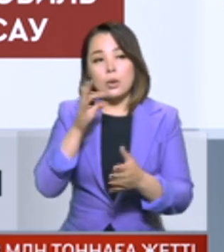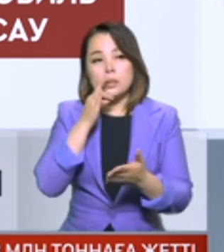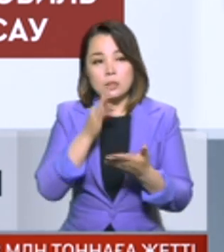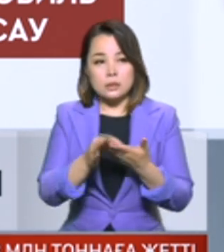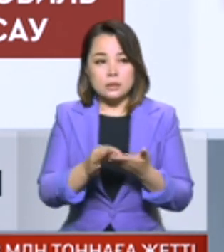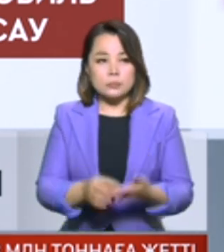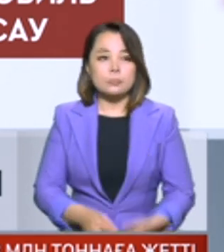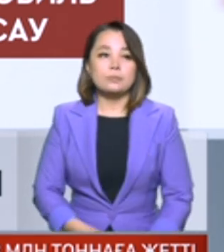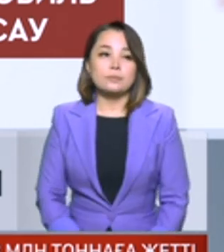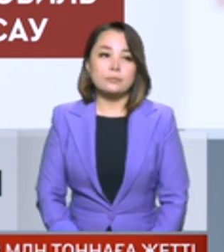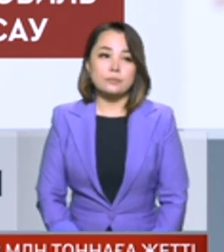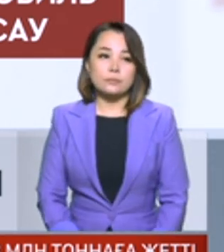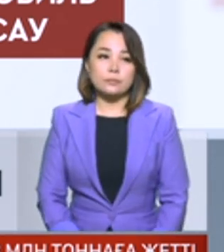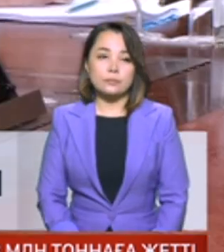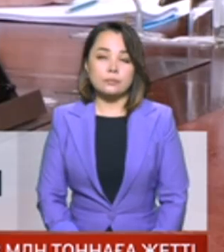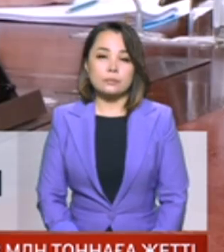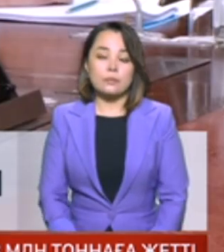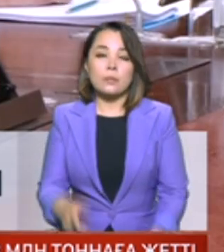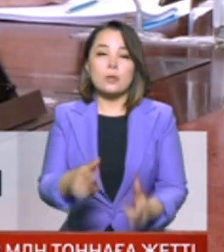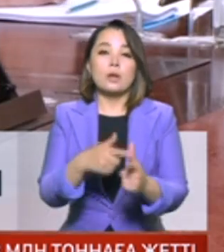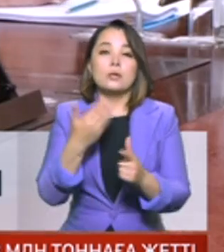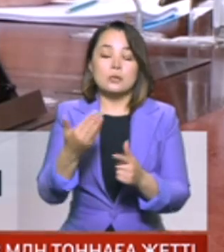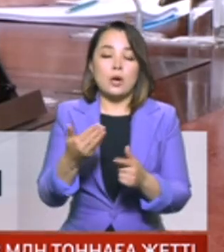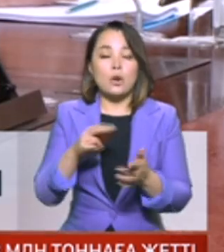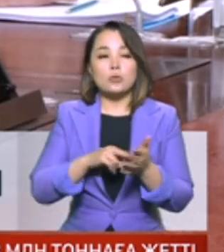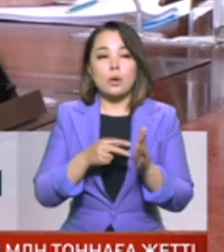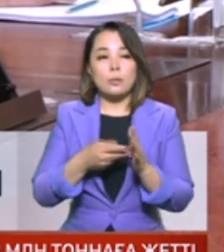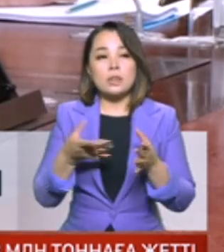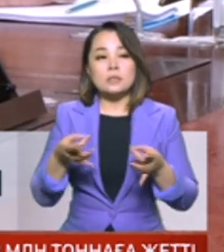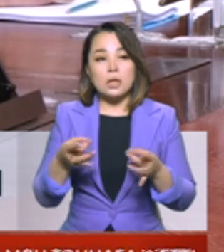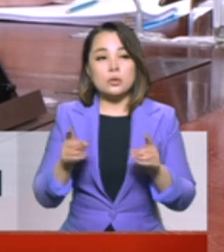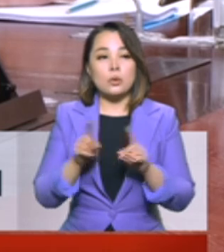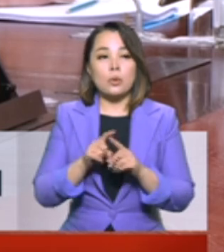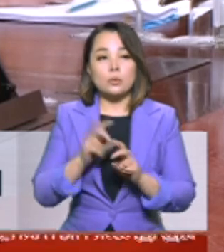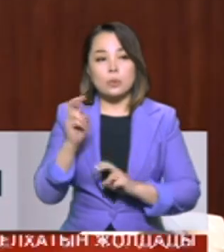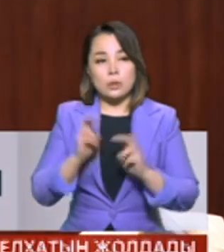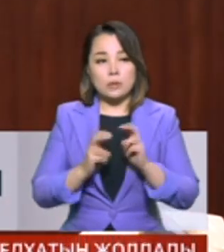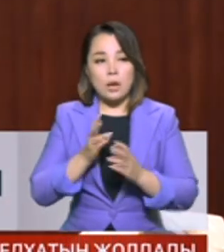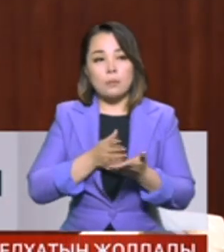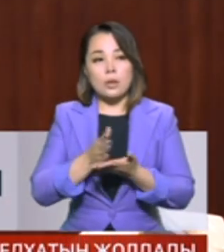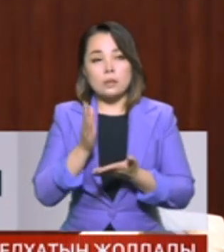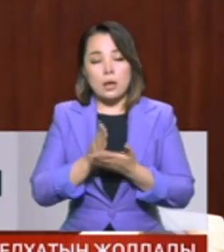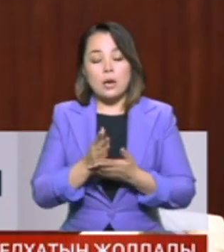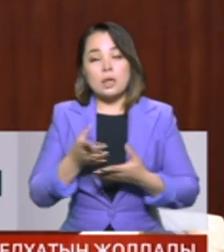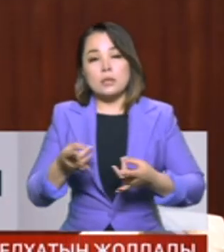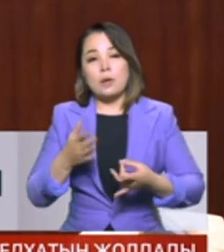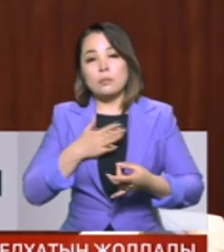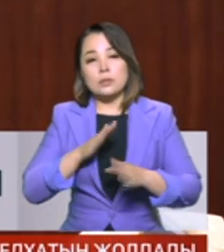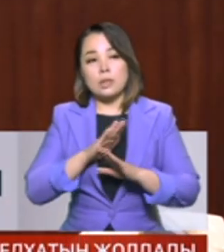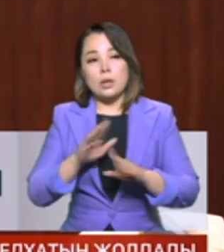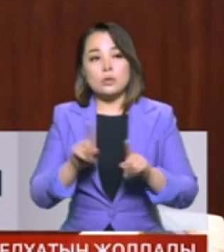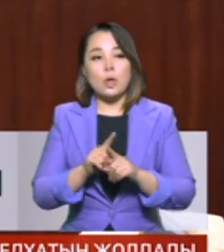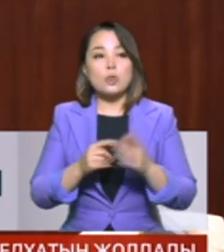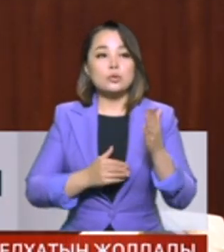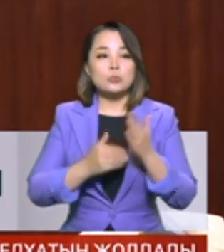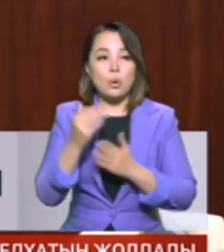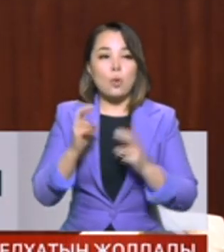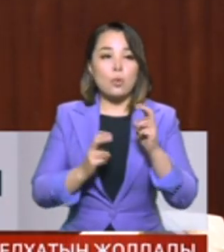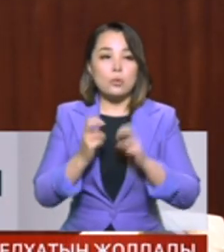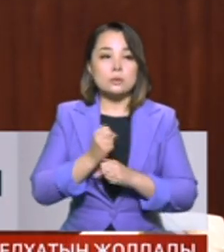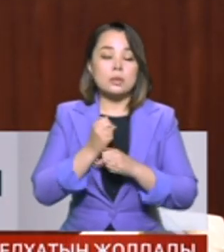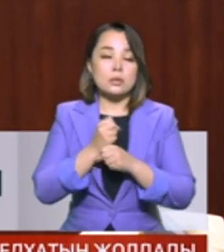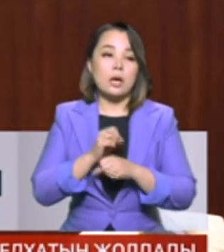ескертті. Аталған жобалар шикізатты терең өңдеуге бағытталған. Біз шикізатты емес, жоғары